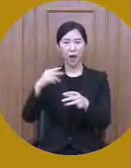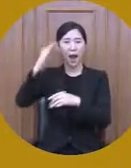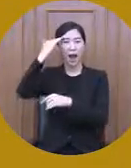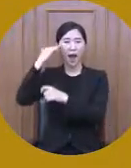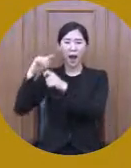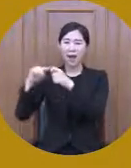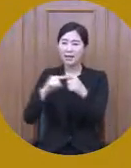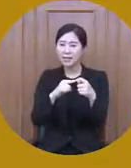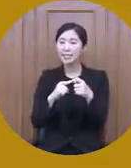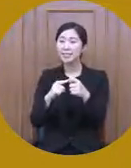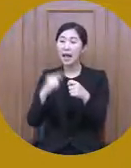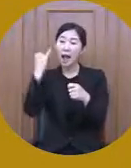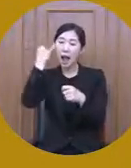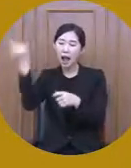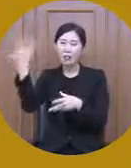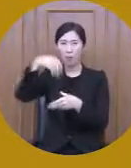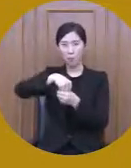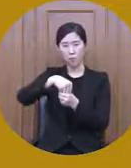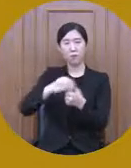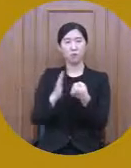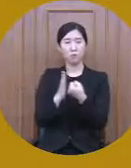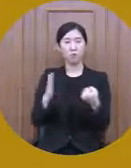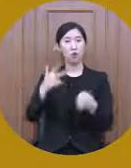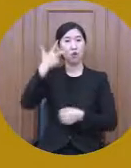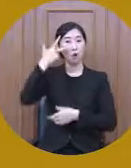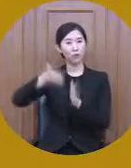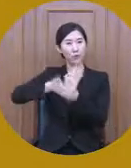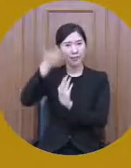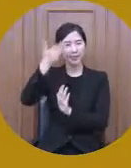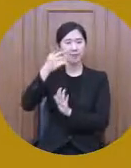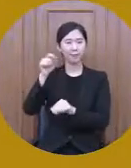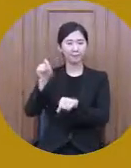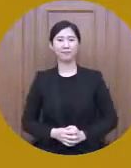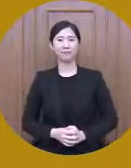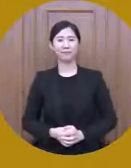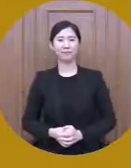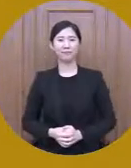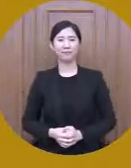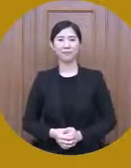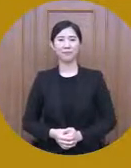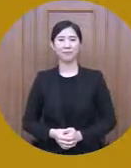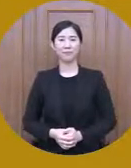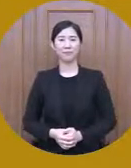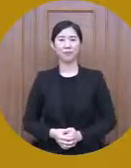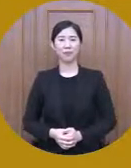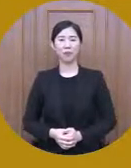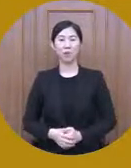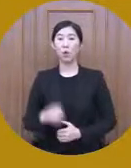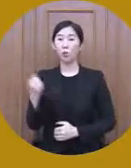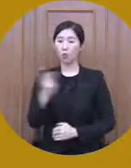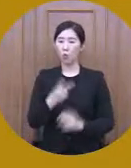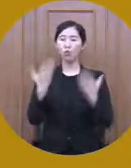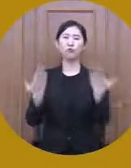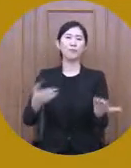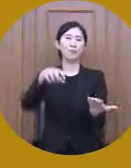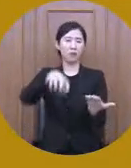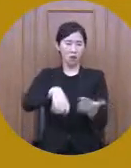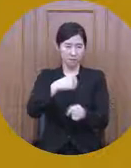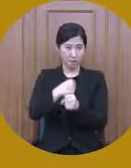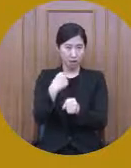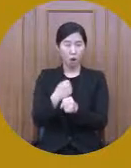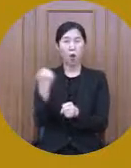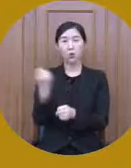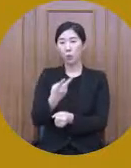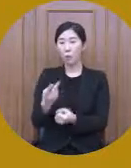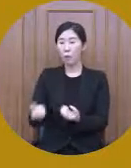다리를 조성해서 여주시만의 특색 있는 랜드마크를 만들겠습니다. 다목적 쉼터는 물론이고 이벤트